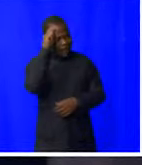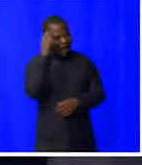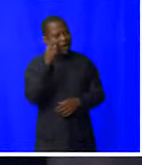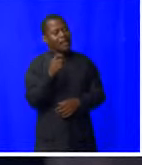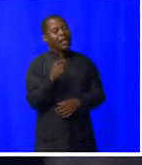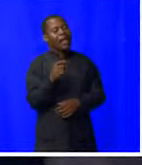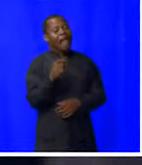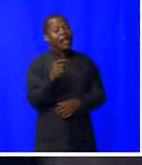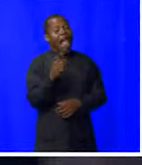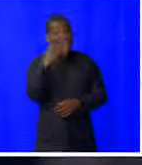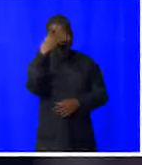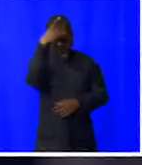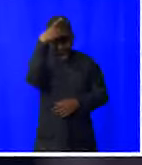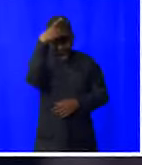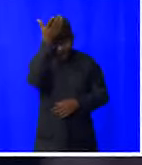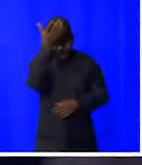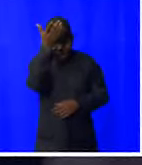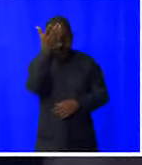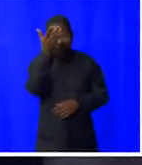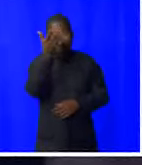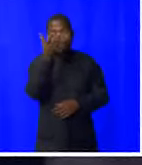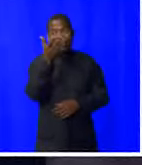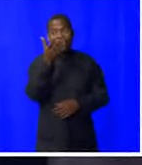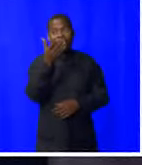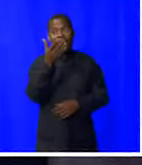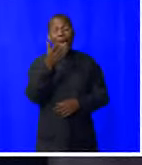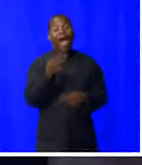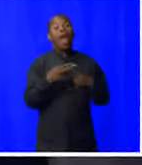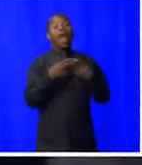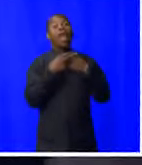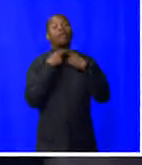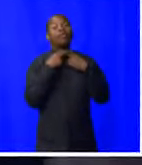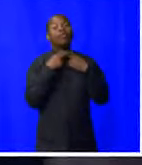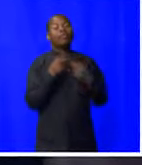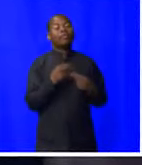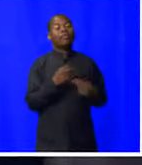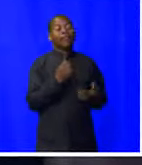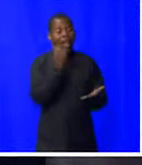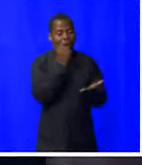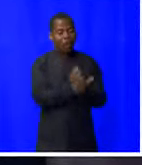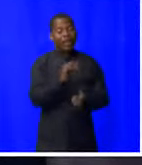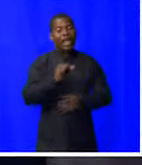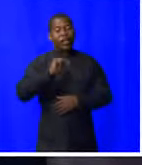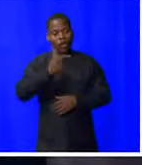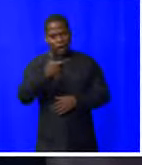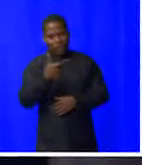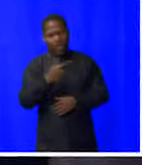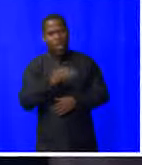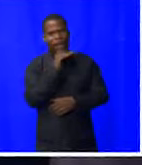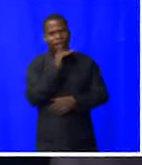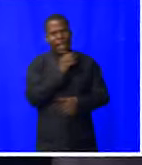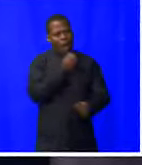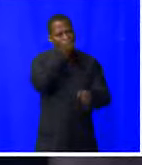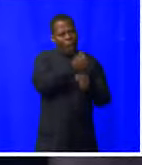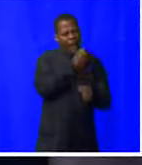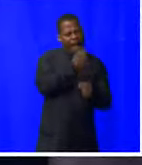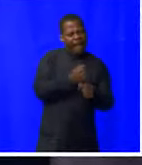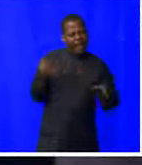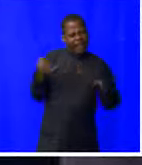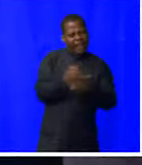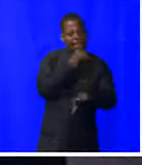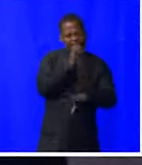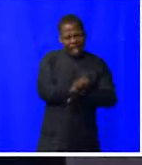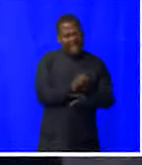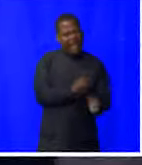AG ngendlela eligijima ngayo ngale speed levamise ukusigijima akusho ukuthi le mthetho ufuna iphindze yo like yo akhiwa